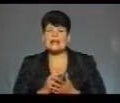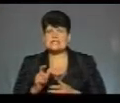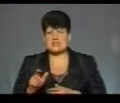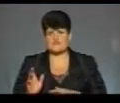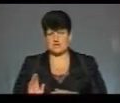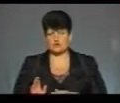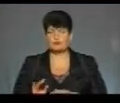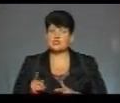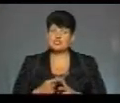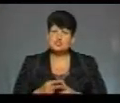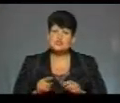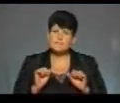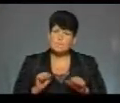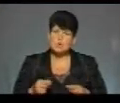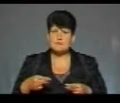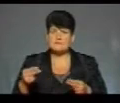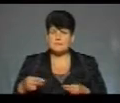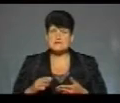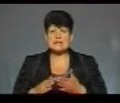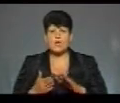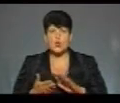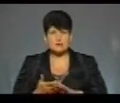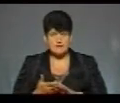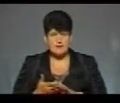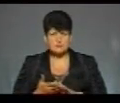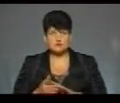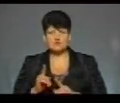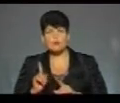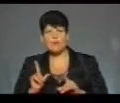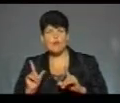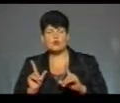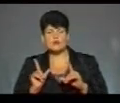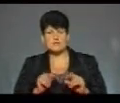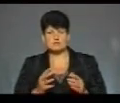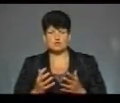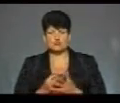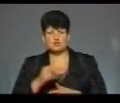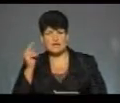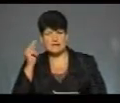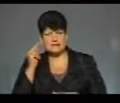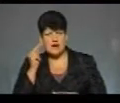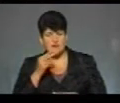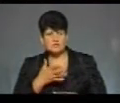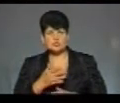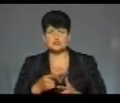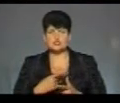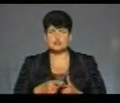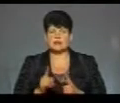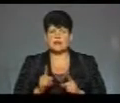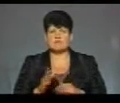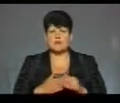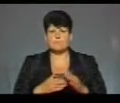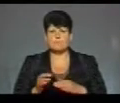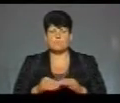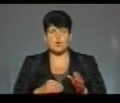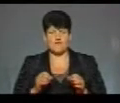можна підписати контракт, щоб поїхати, так, здобути навички чи навіть професію